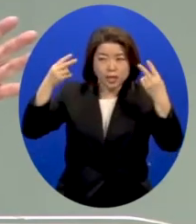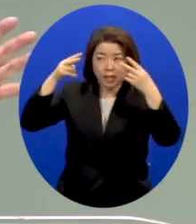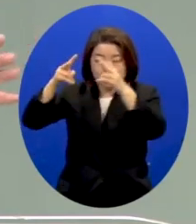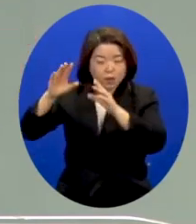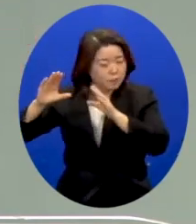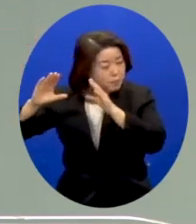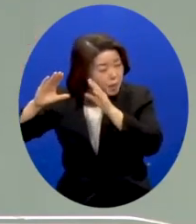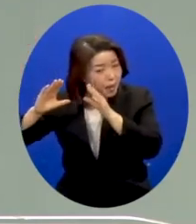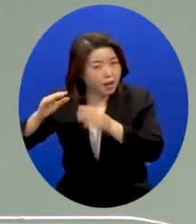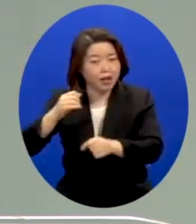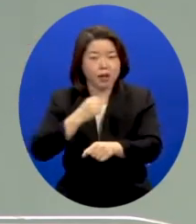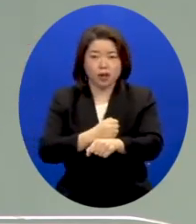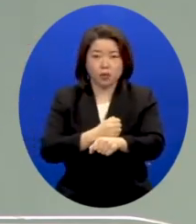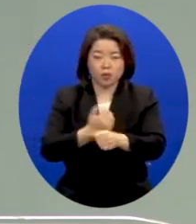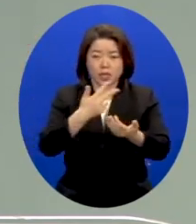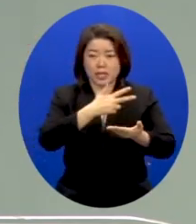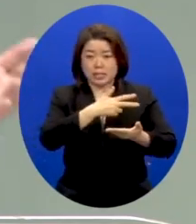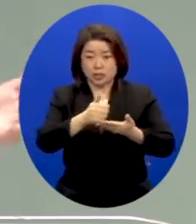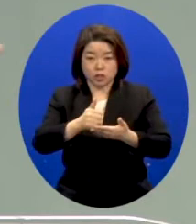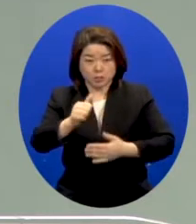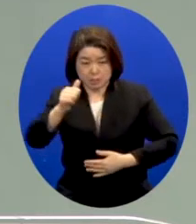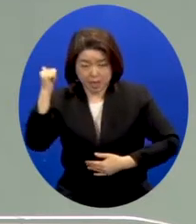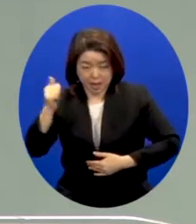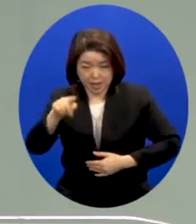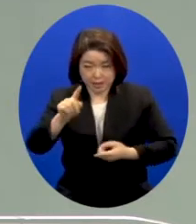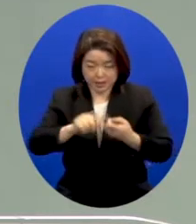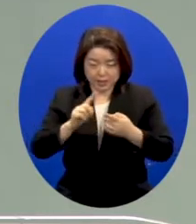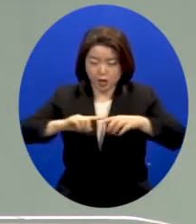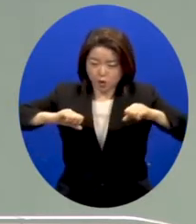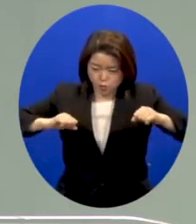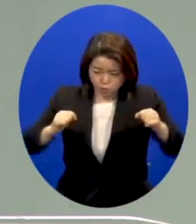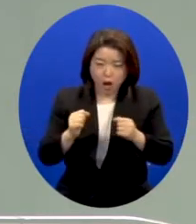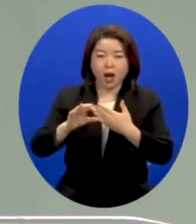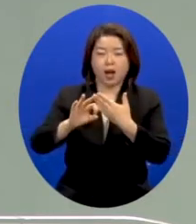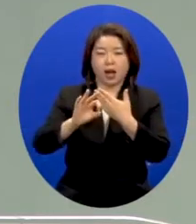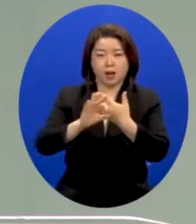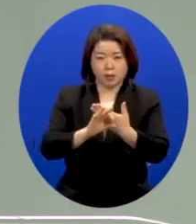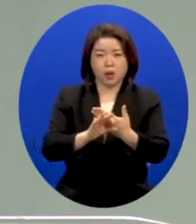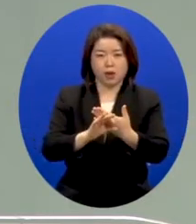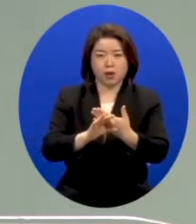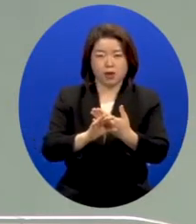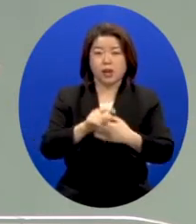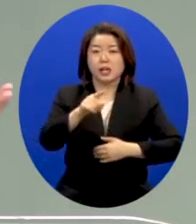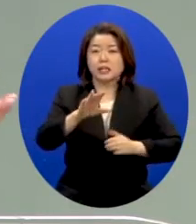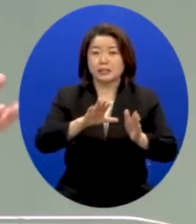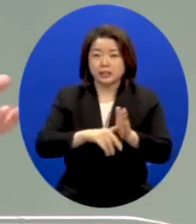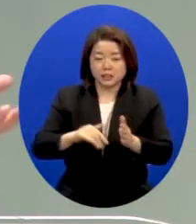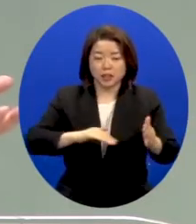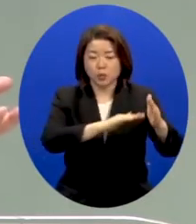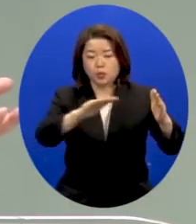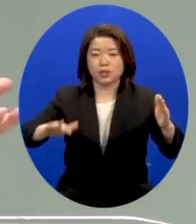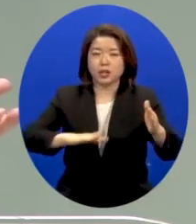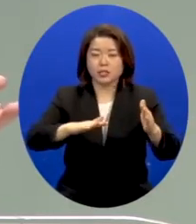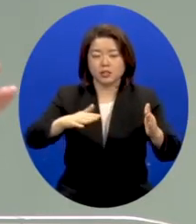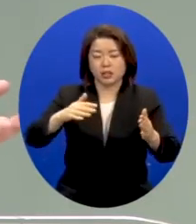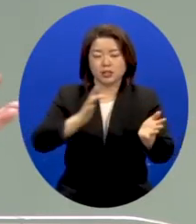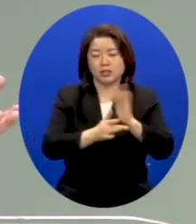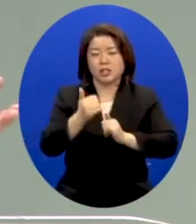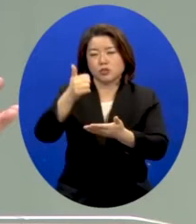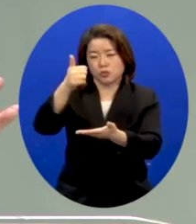기울이고 주님께서 하자고 하시는 대로 그대로 다 순종하게 될 째 예수님은 우리 가정의 주인이